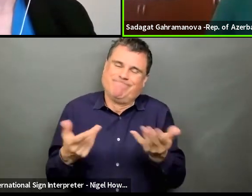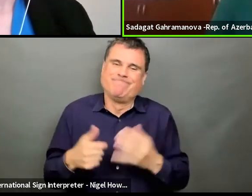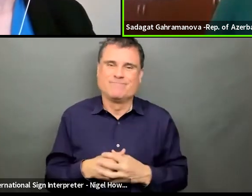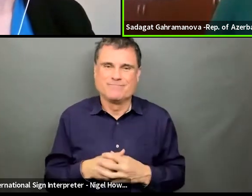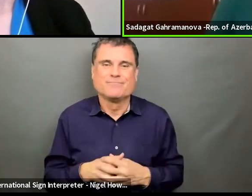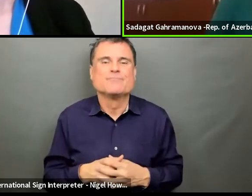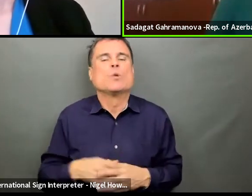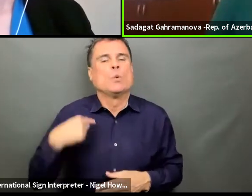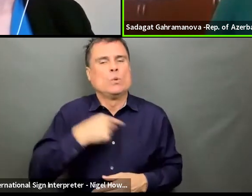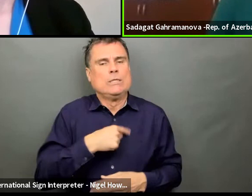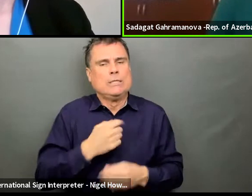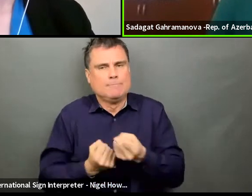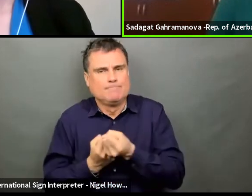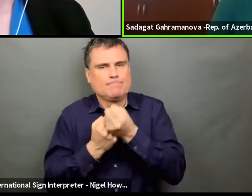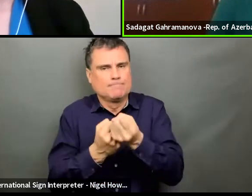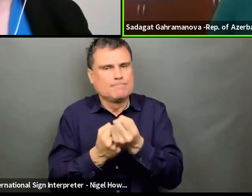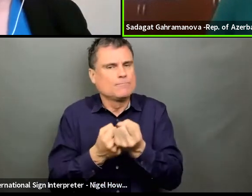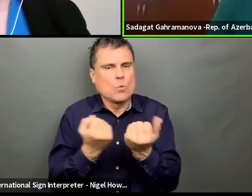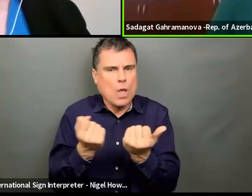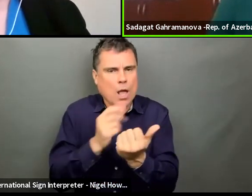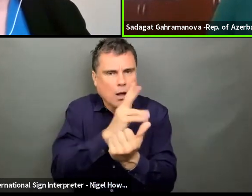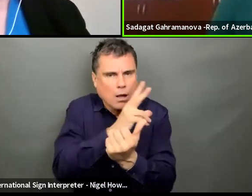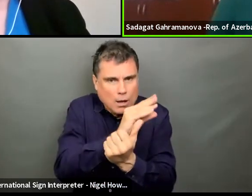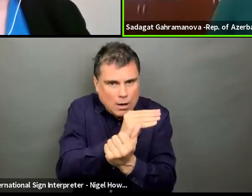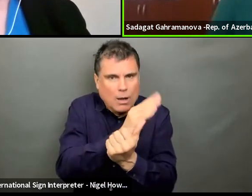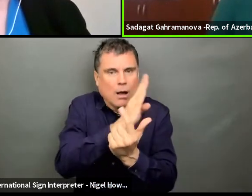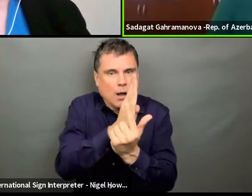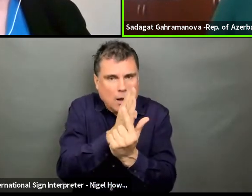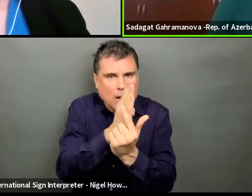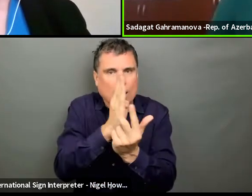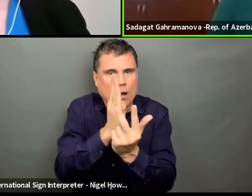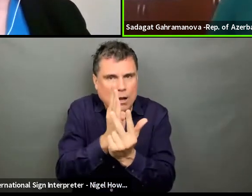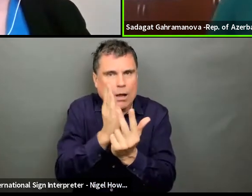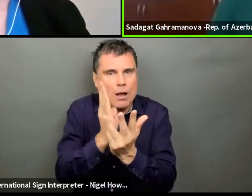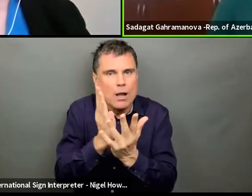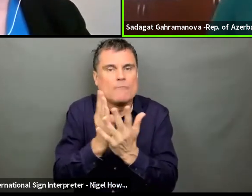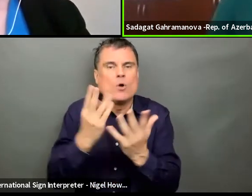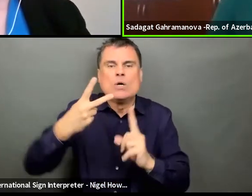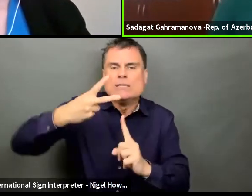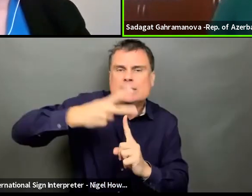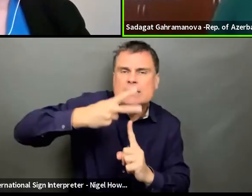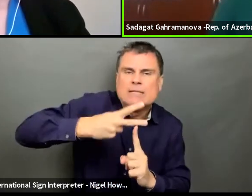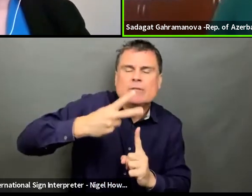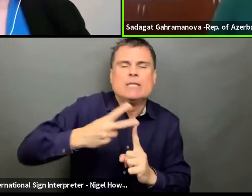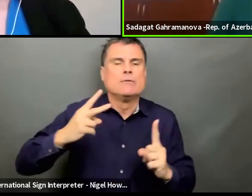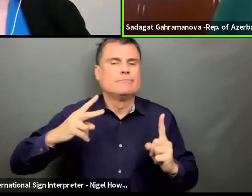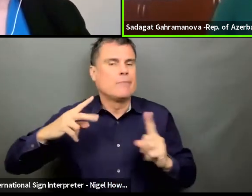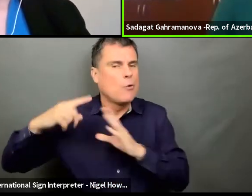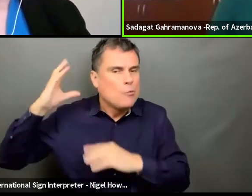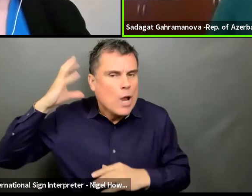Государственным комитетом по вопросам семьи, женщин и детей, направленных на предотвращение